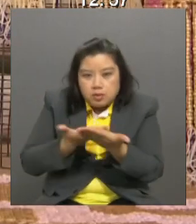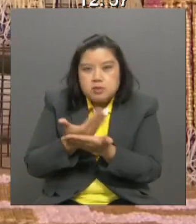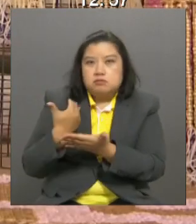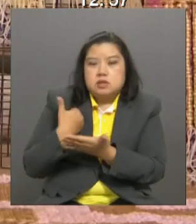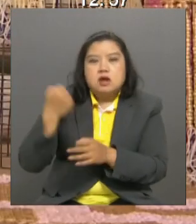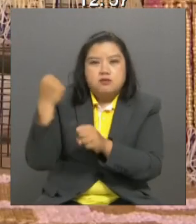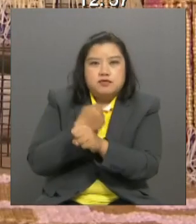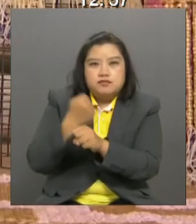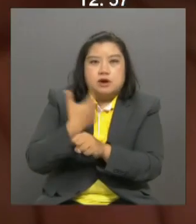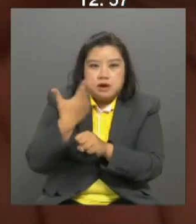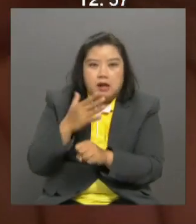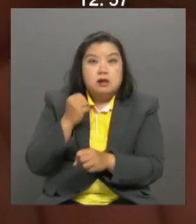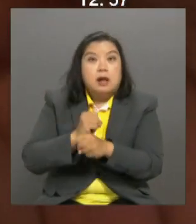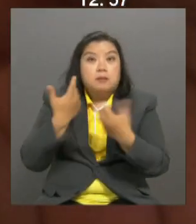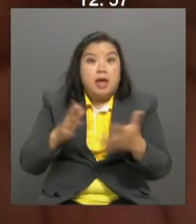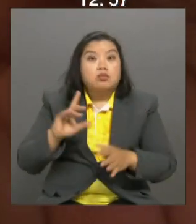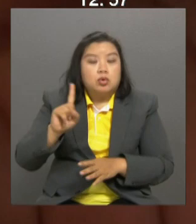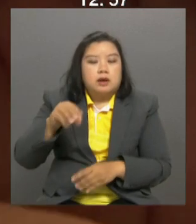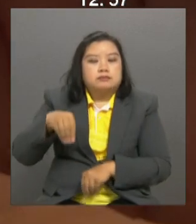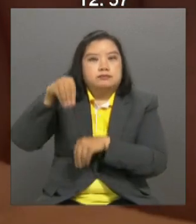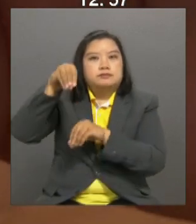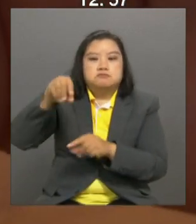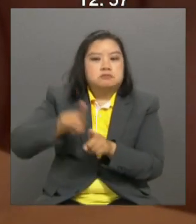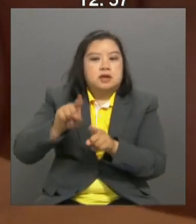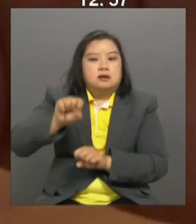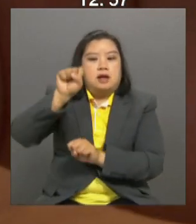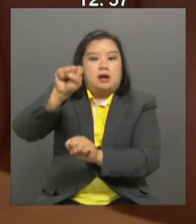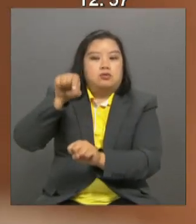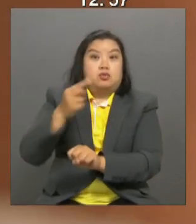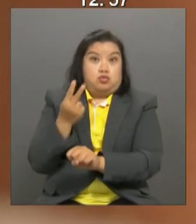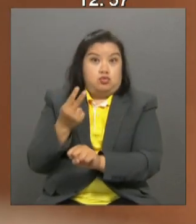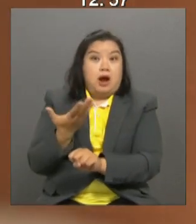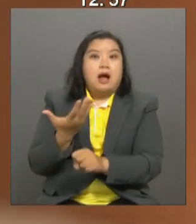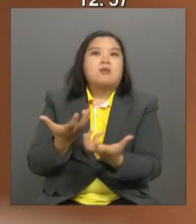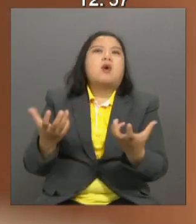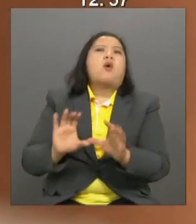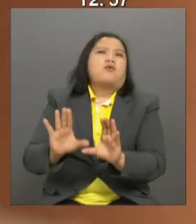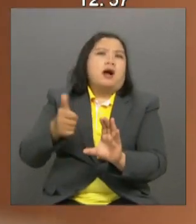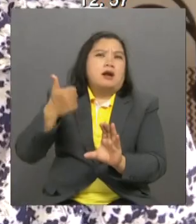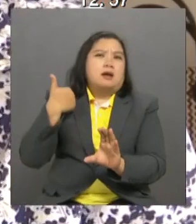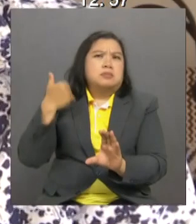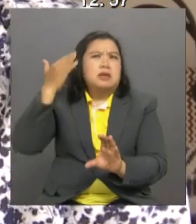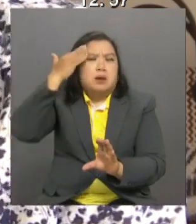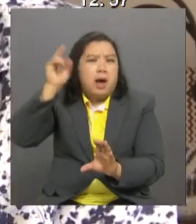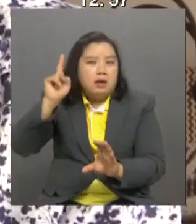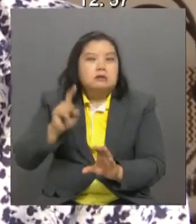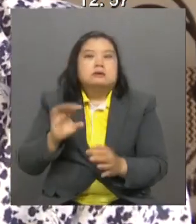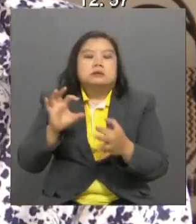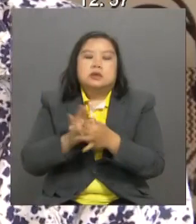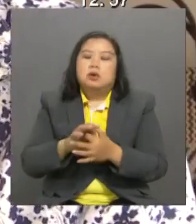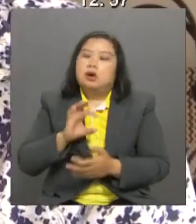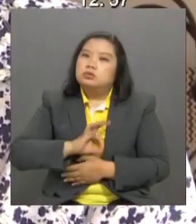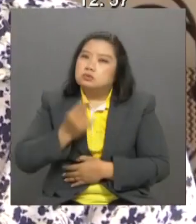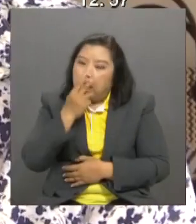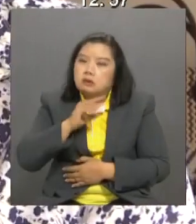ตัวชิ้นงานที่เขาได้ทำเนี่ยกลับบ้านไปเป็นของฝากไงครับผมมองว่าไอ้ตัวเนี้ยมันสามารถทำให้เขาเนี่ยได้รู้สึกกับชิ้นงานของเขาเอง